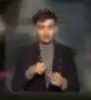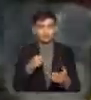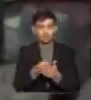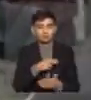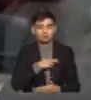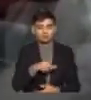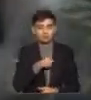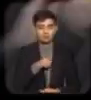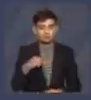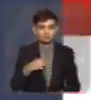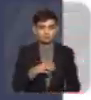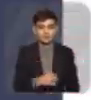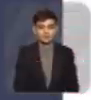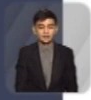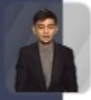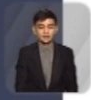самоубийства.